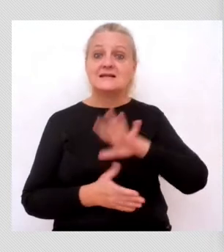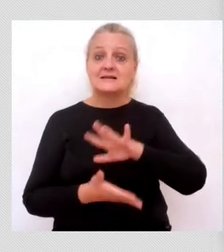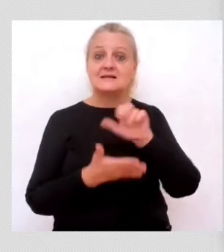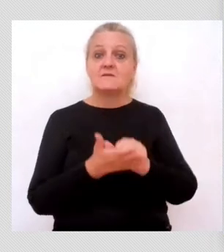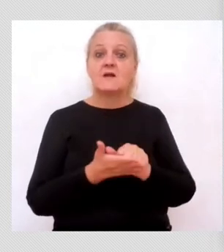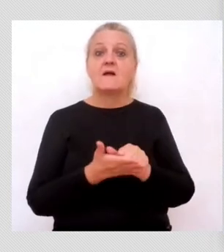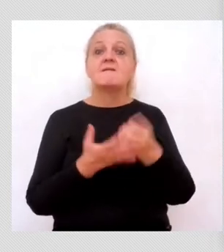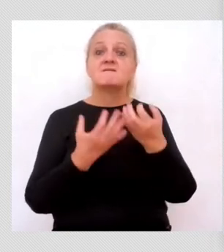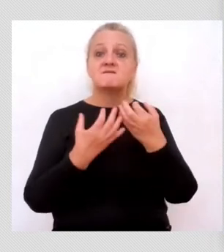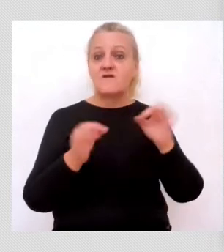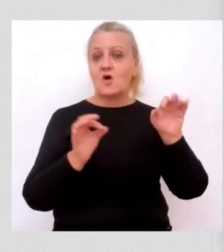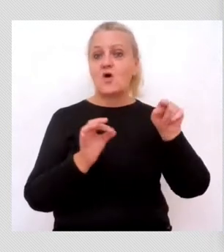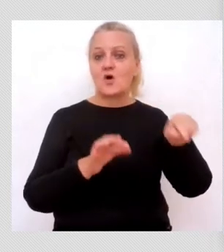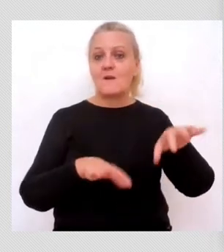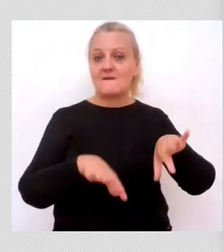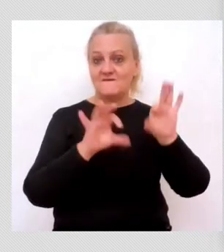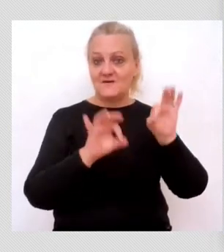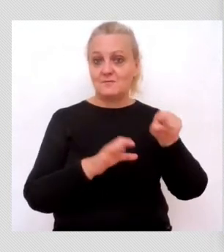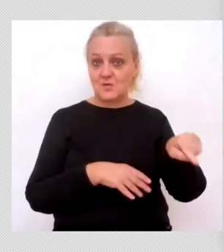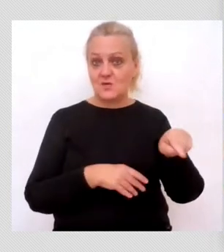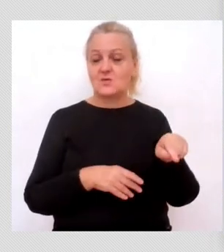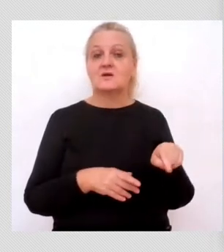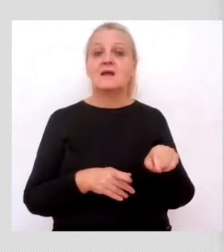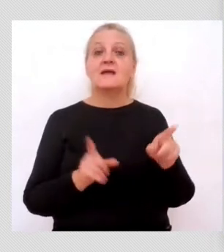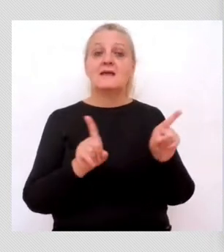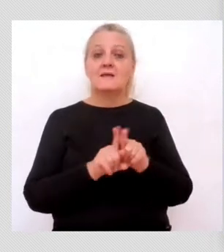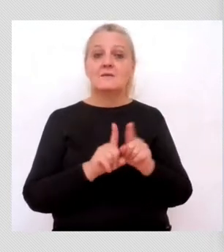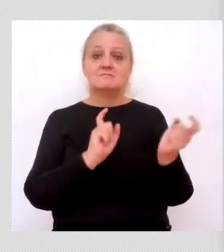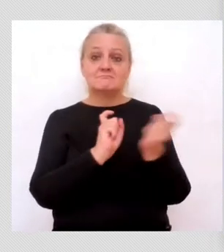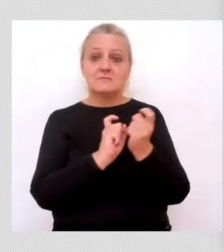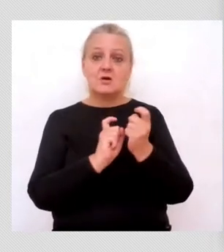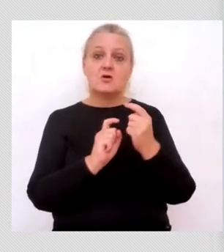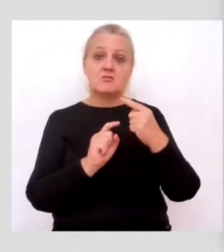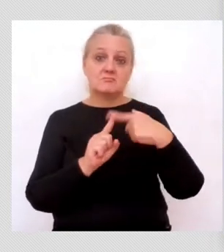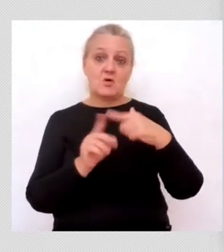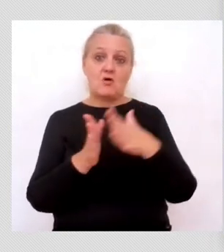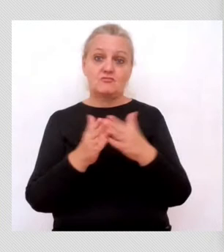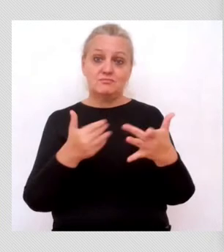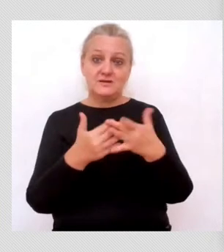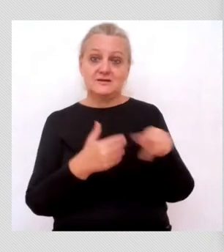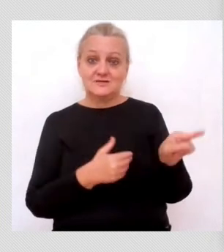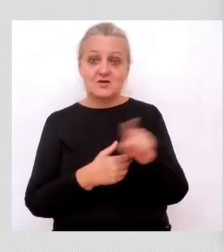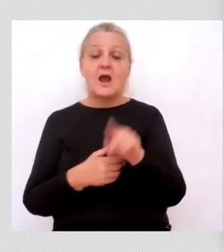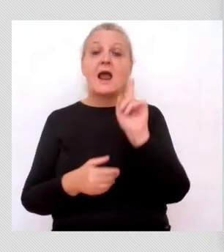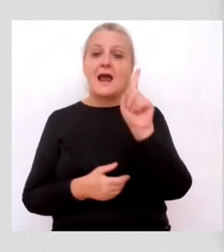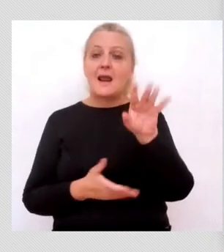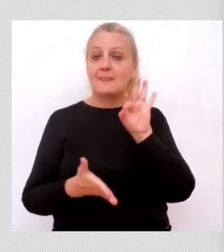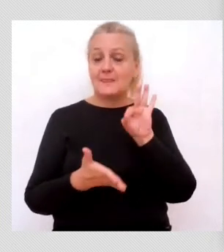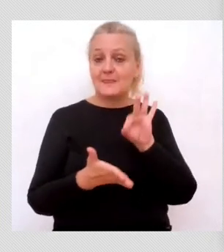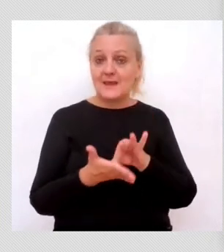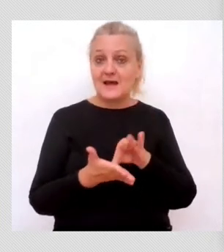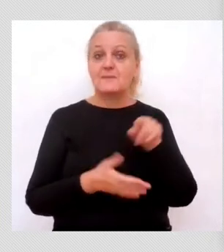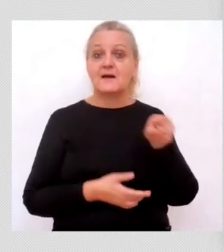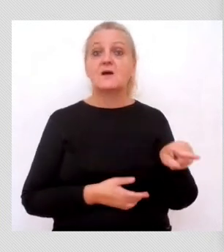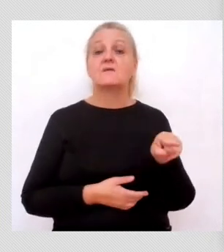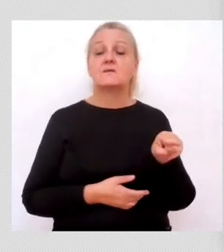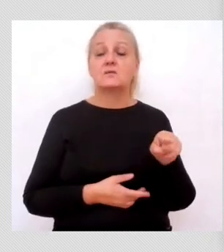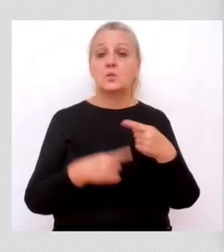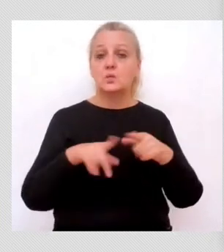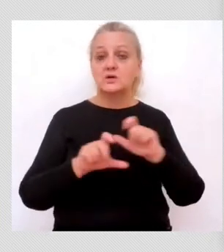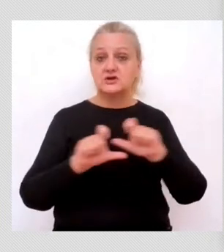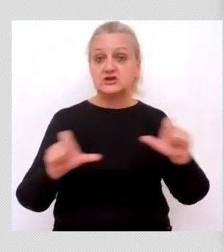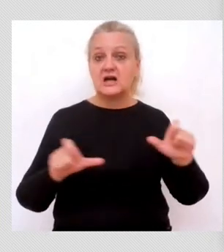wolnymi wyborami, która też jest sąsiadem episkopatu, ale pomyślałem o tym, że to, co na pewno w krótkim terminie trzeba zrobić,